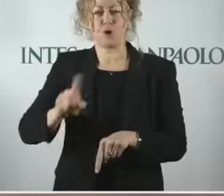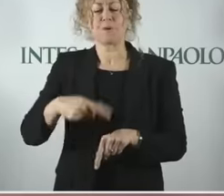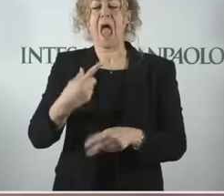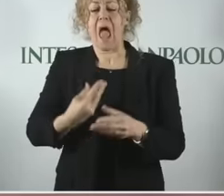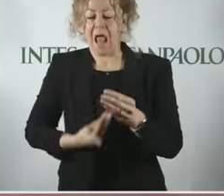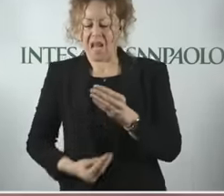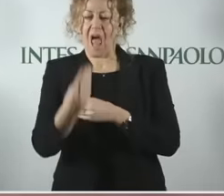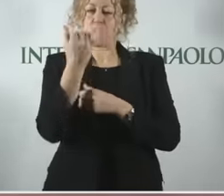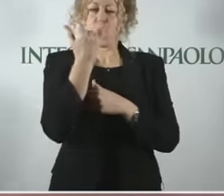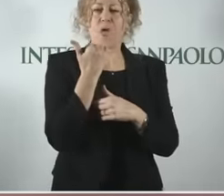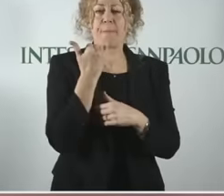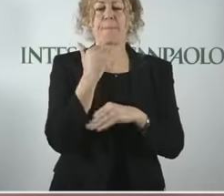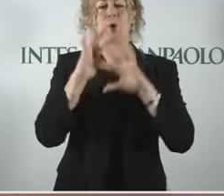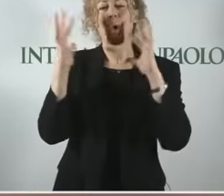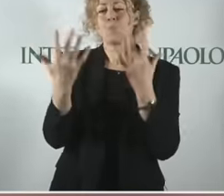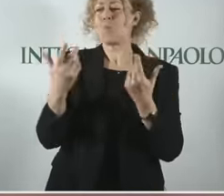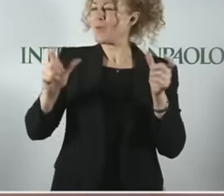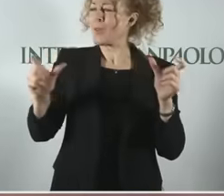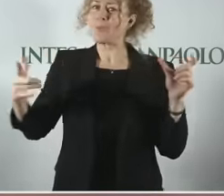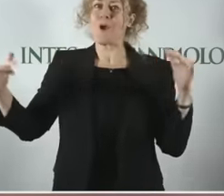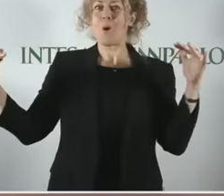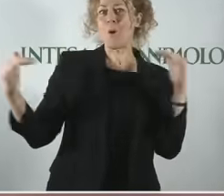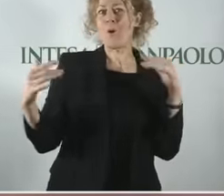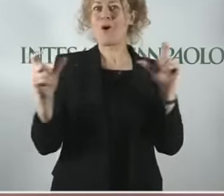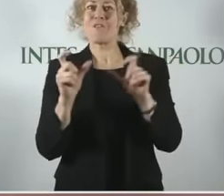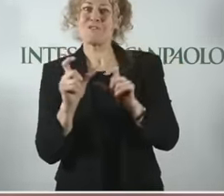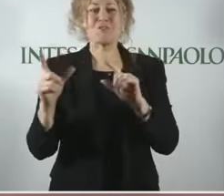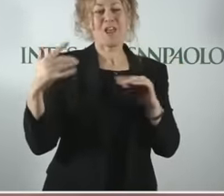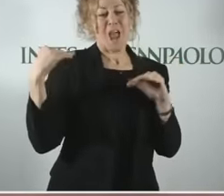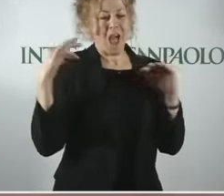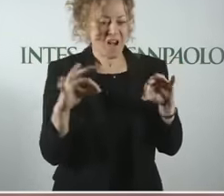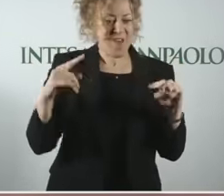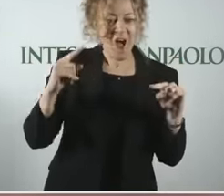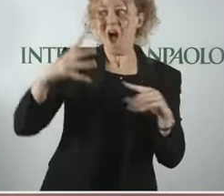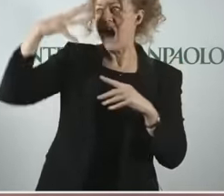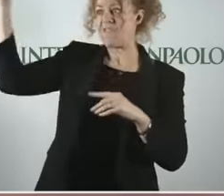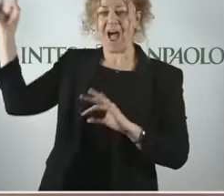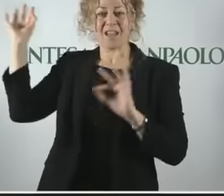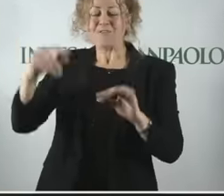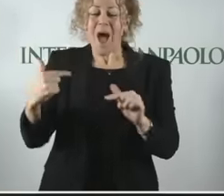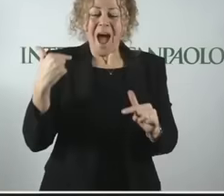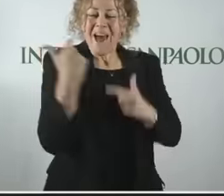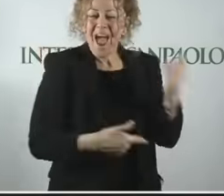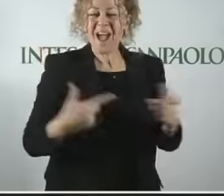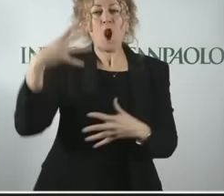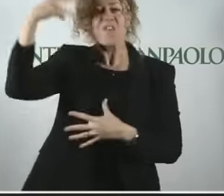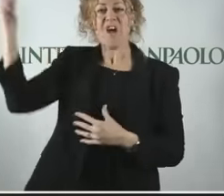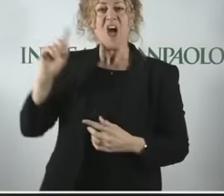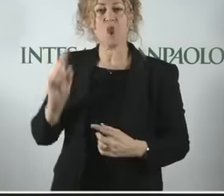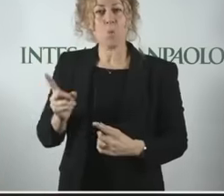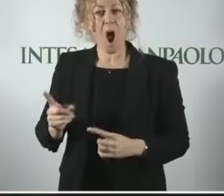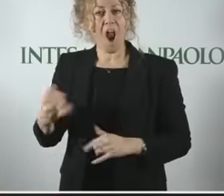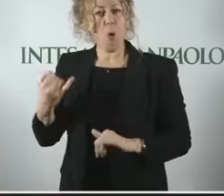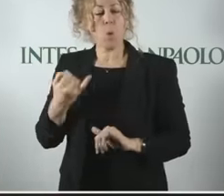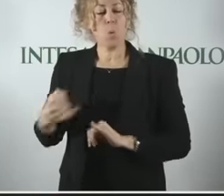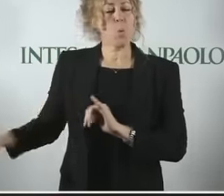una bambina sono arrivate tutte le vicine fra cui una fata E tutte hanno fatto il loro regalo e la fata è stata servita